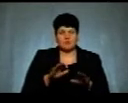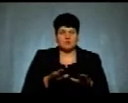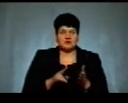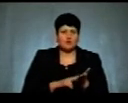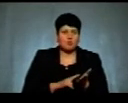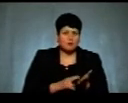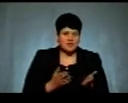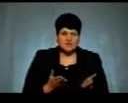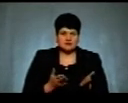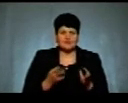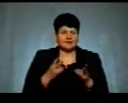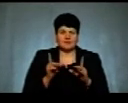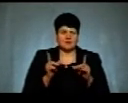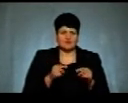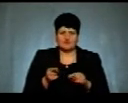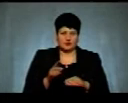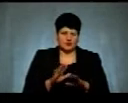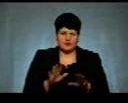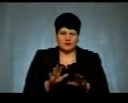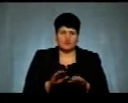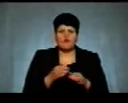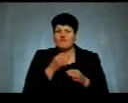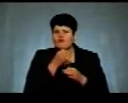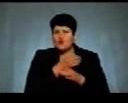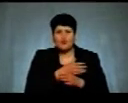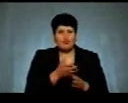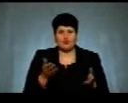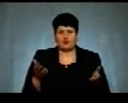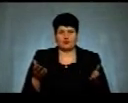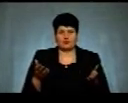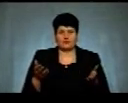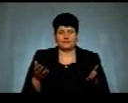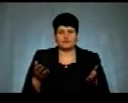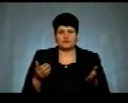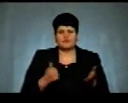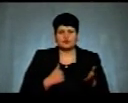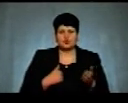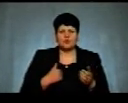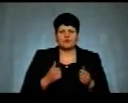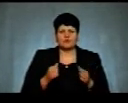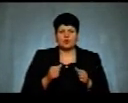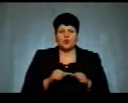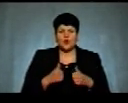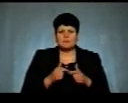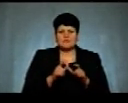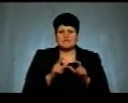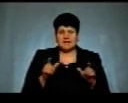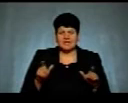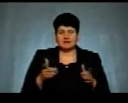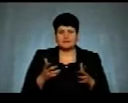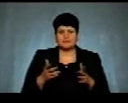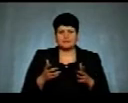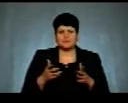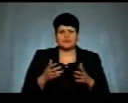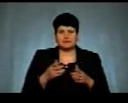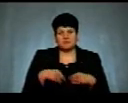приписки не треба їхати в Тернополі, в будь-якому в військовому комісаріаті або в військових частинах, де я назвав,